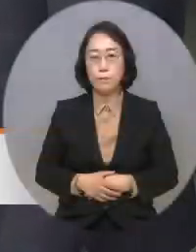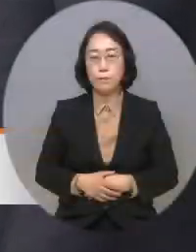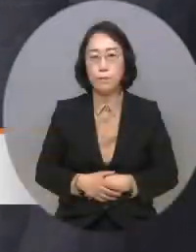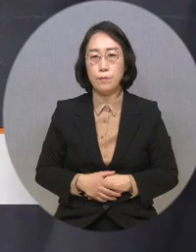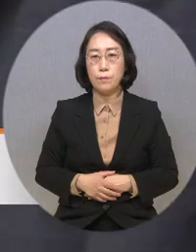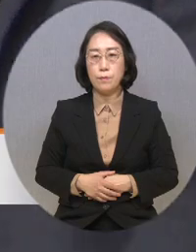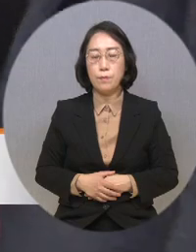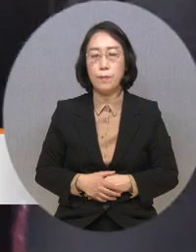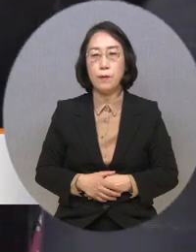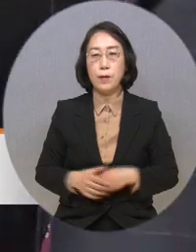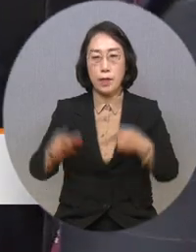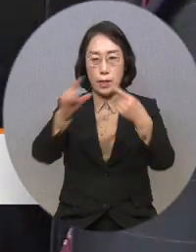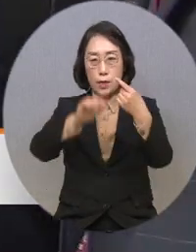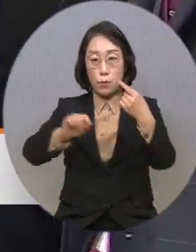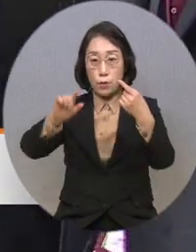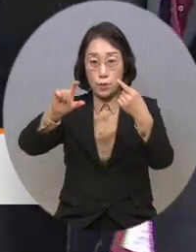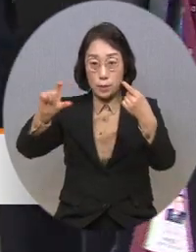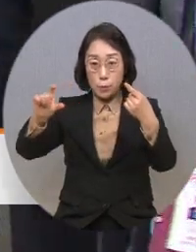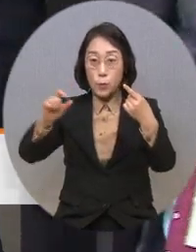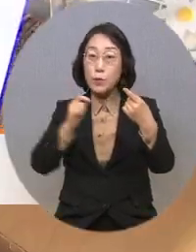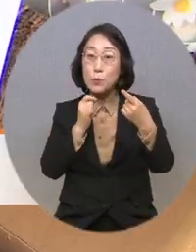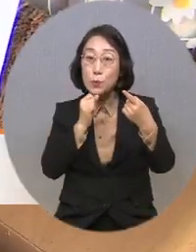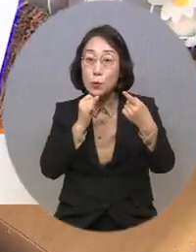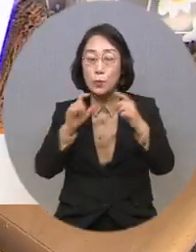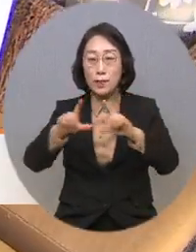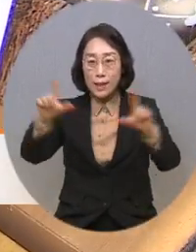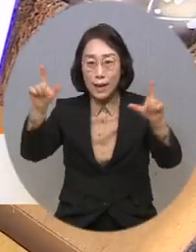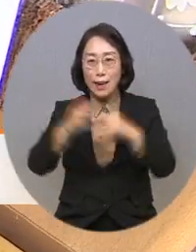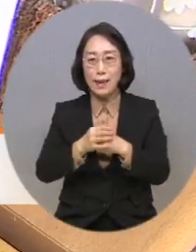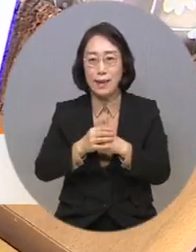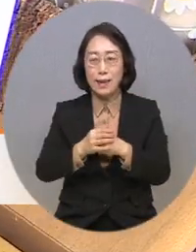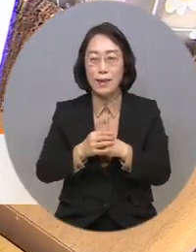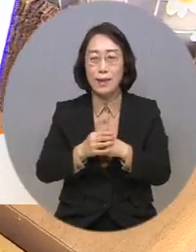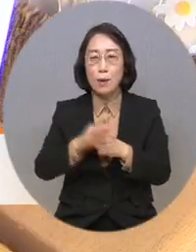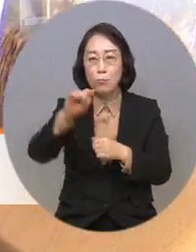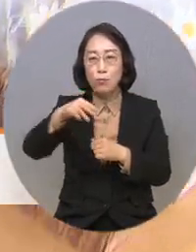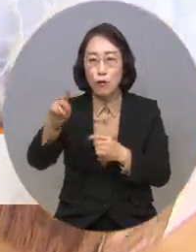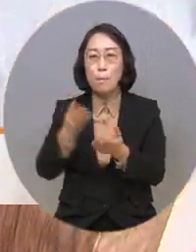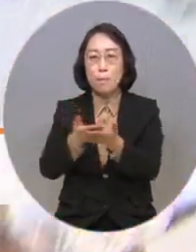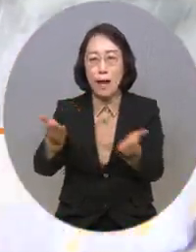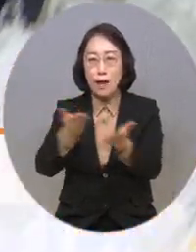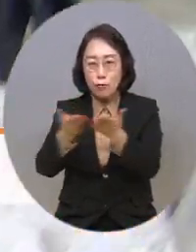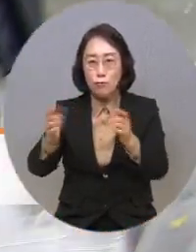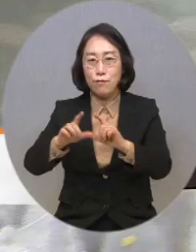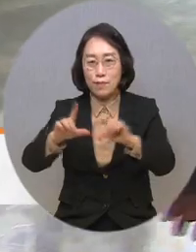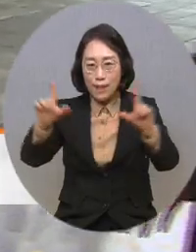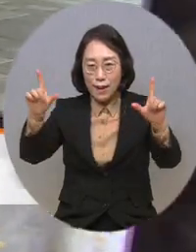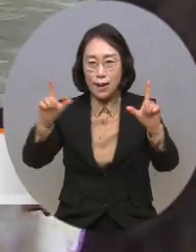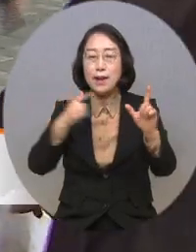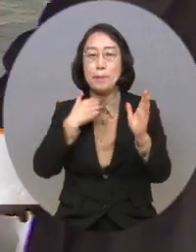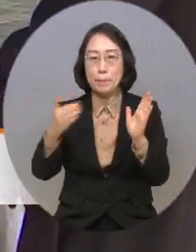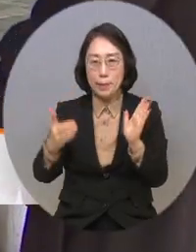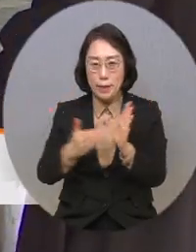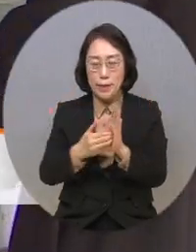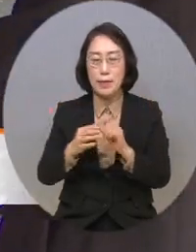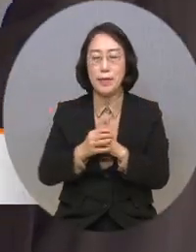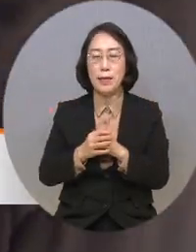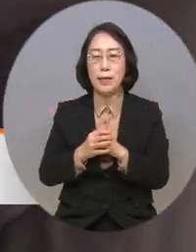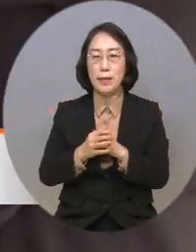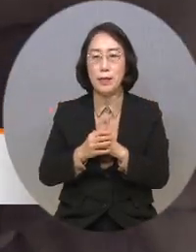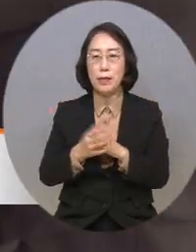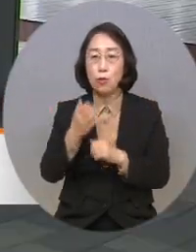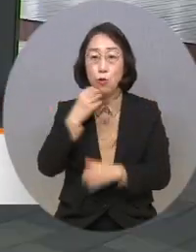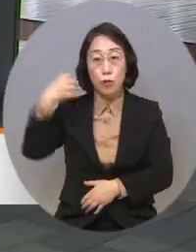복지TV가 정월 대보름을 맞아 지난 15일 부럼 나눔으로 지역 주민 소상공인들과 함께했습니다.